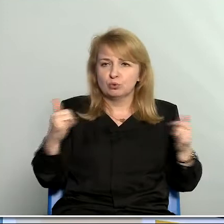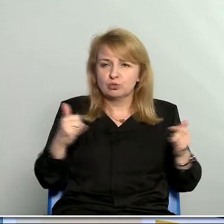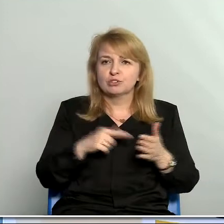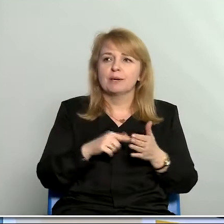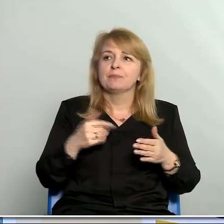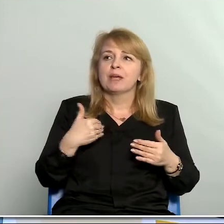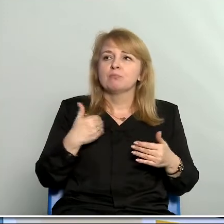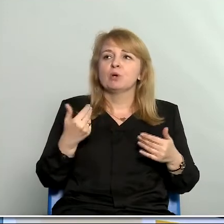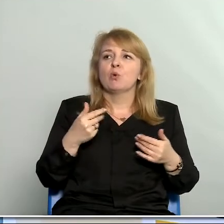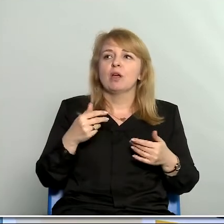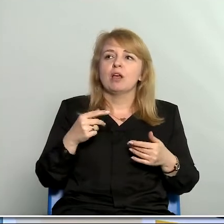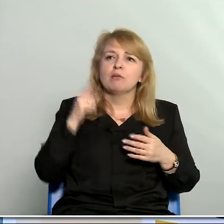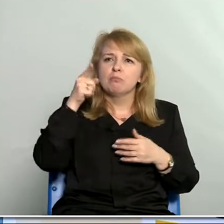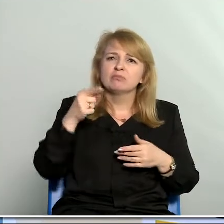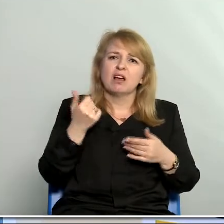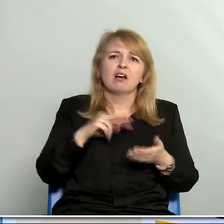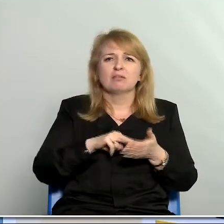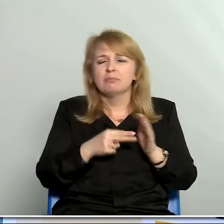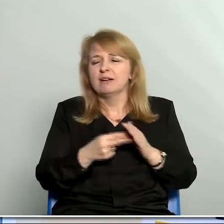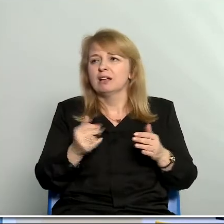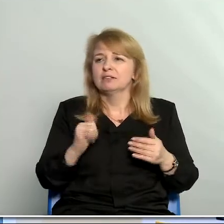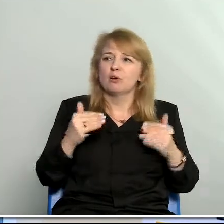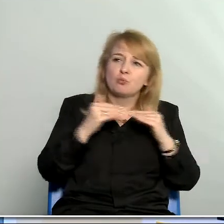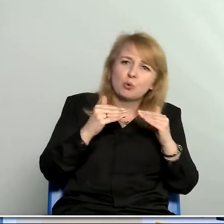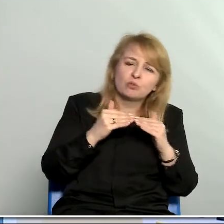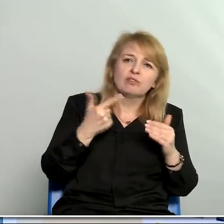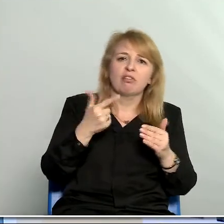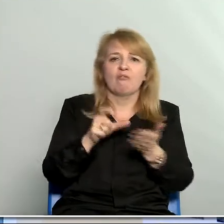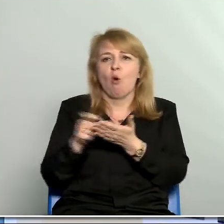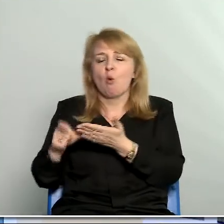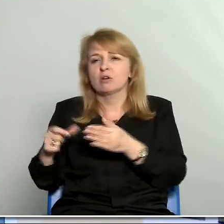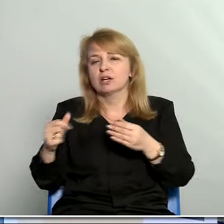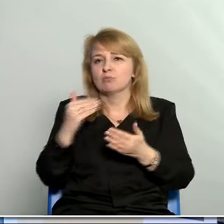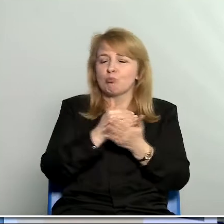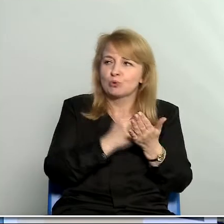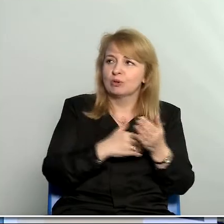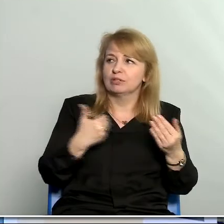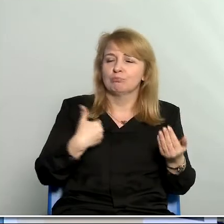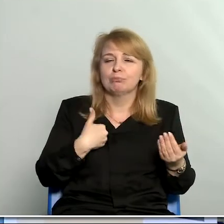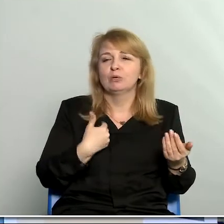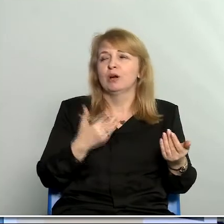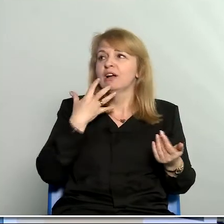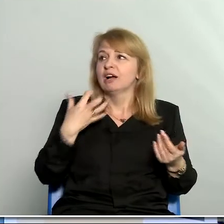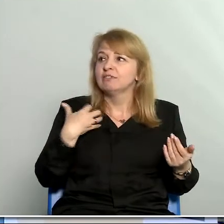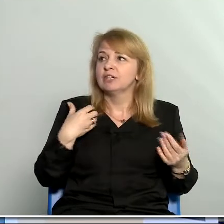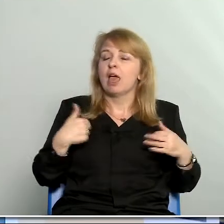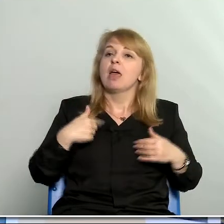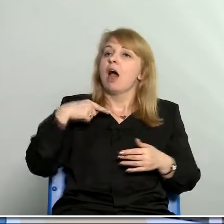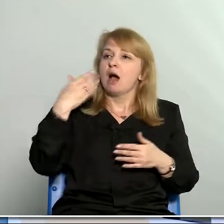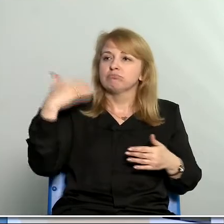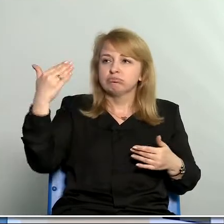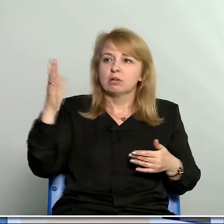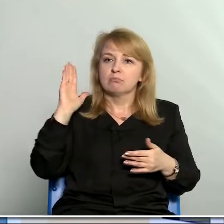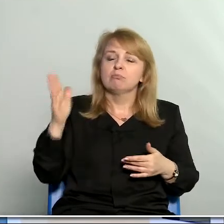krajowego, było o różnicach albo porównaniu dwóch okresów programowania. Ja będę mówił o tym